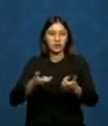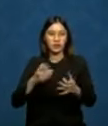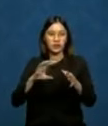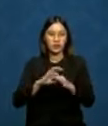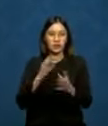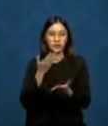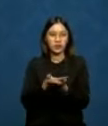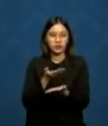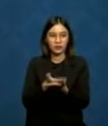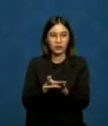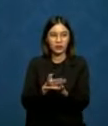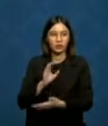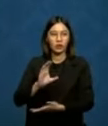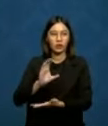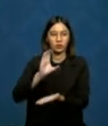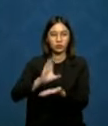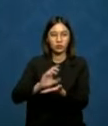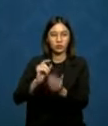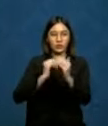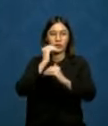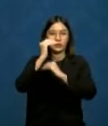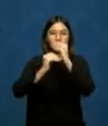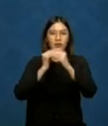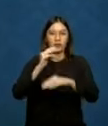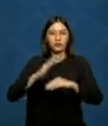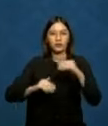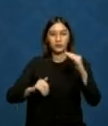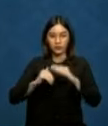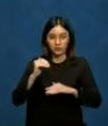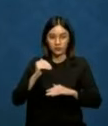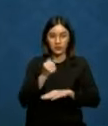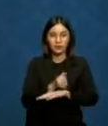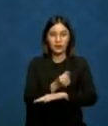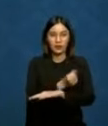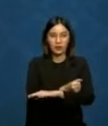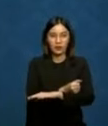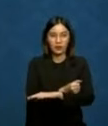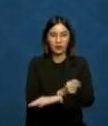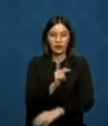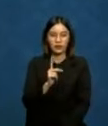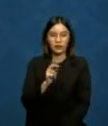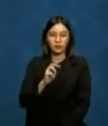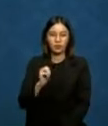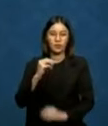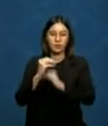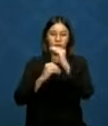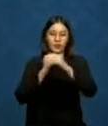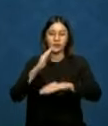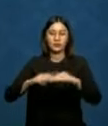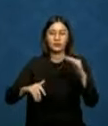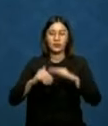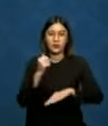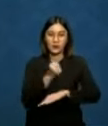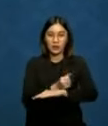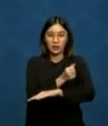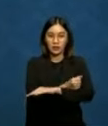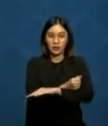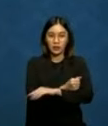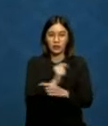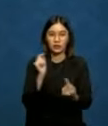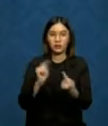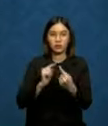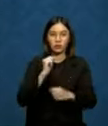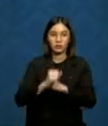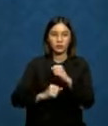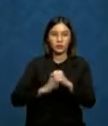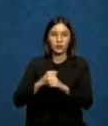เงินของกองทุนพัฒนาฝีมือแรงงานกรมพัฒนาฝีมือแรงงานสำหรับ